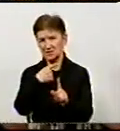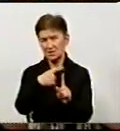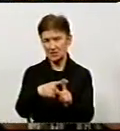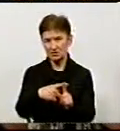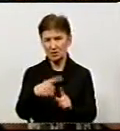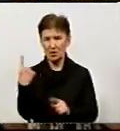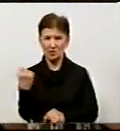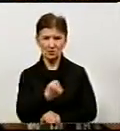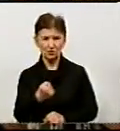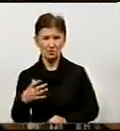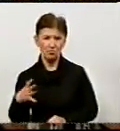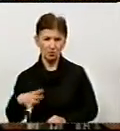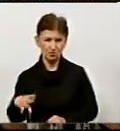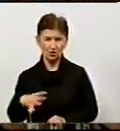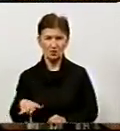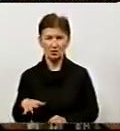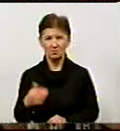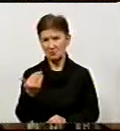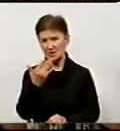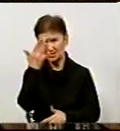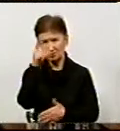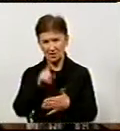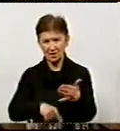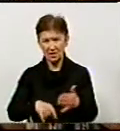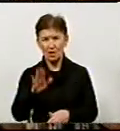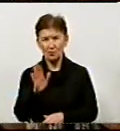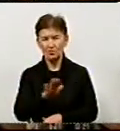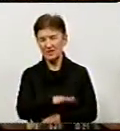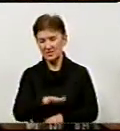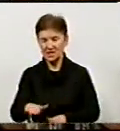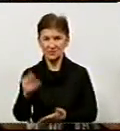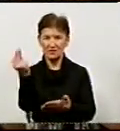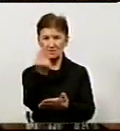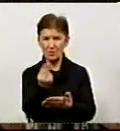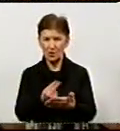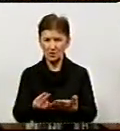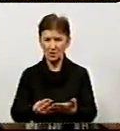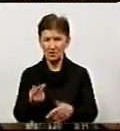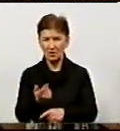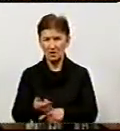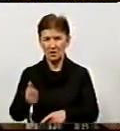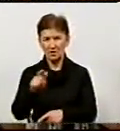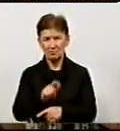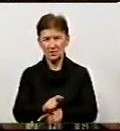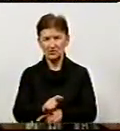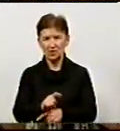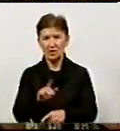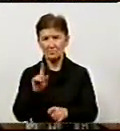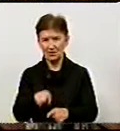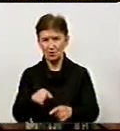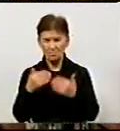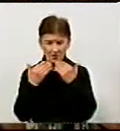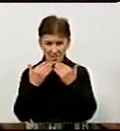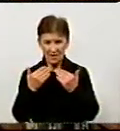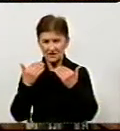десь ми почекаємо. Ми сподіваємося, що будуть і дитячі малюнки, і що будуть ще просто більше буде листів. І тоді звернемось